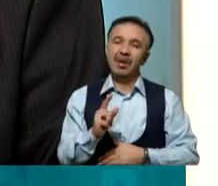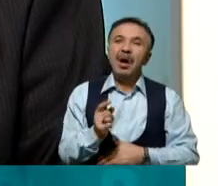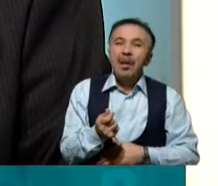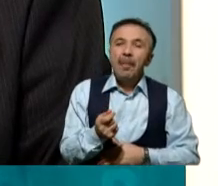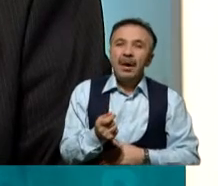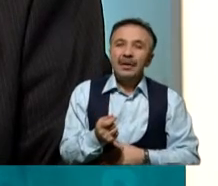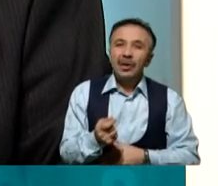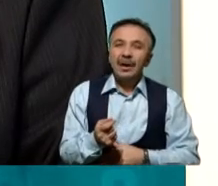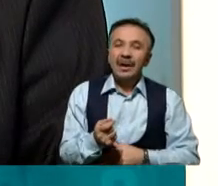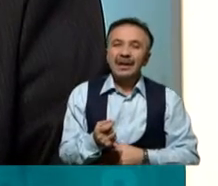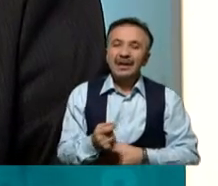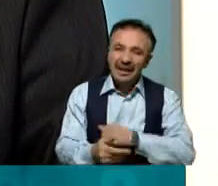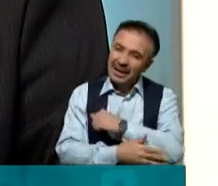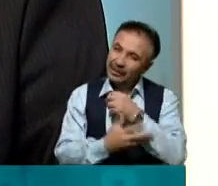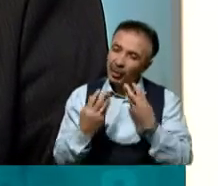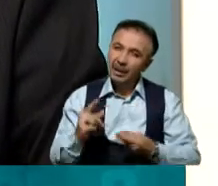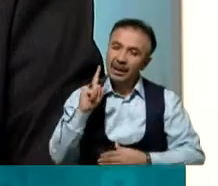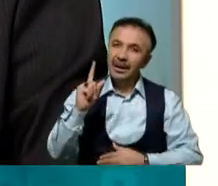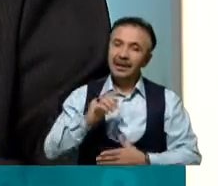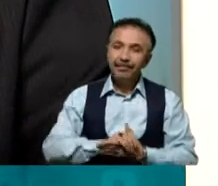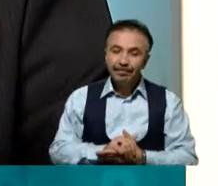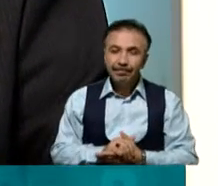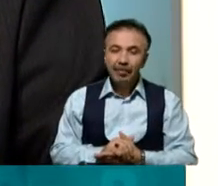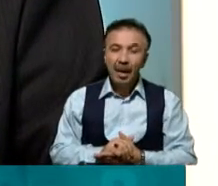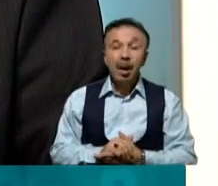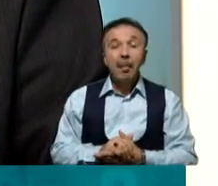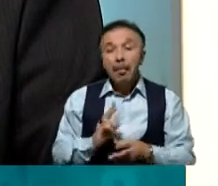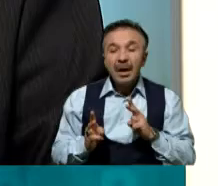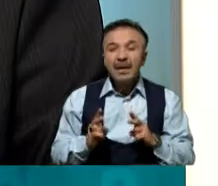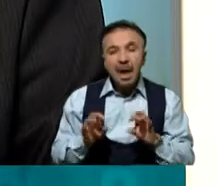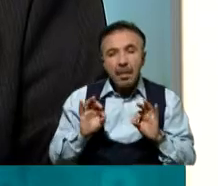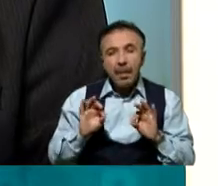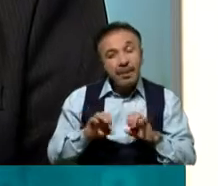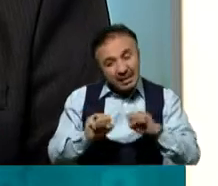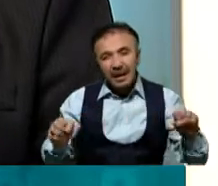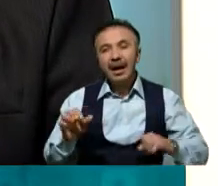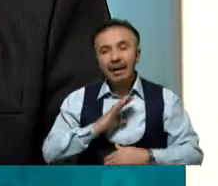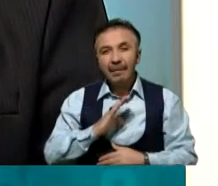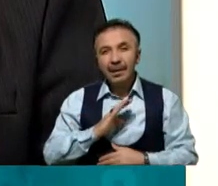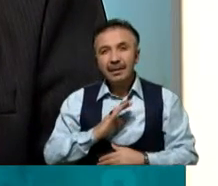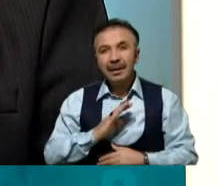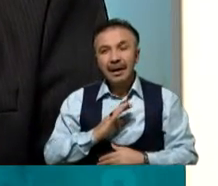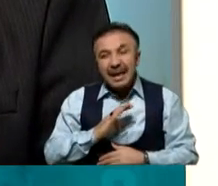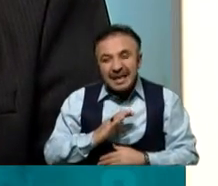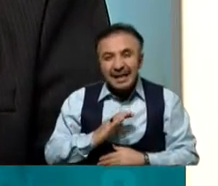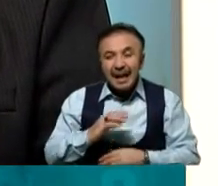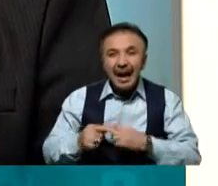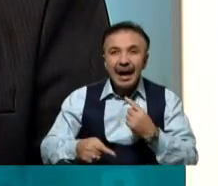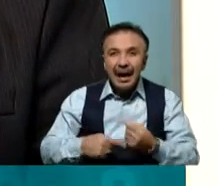o bunlara misliyle karşılık vermiyorsa, bazen hep zarar görüyorsak ama yine akrabalık hukukunu